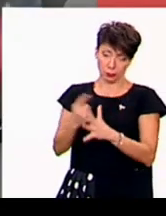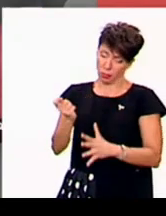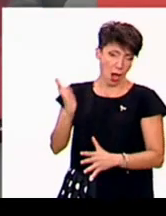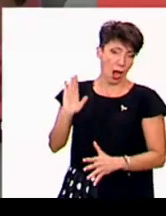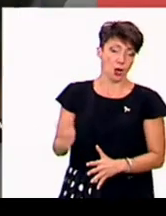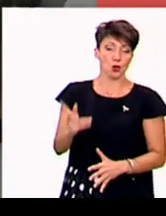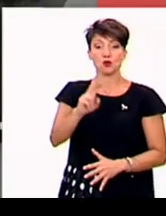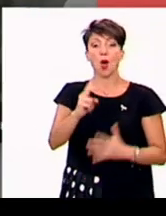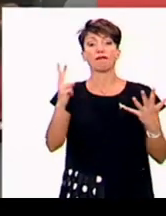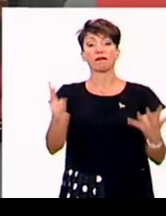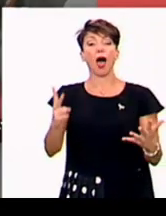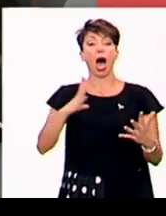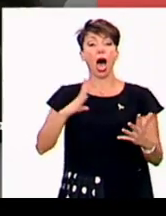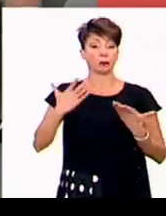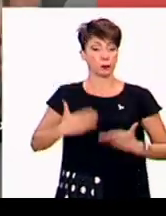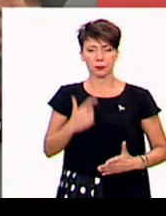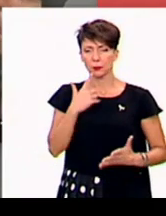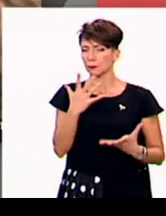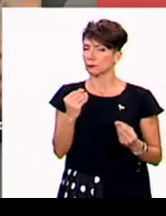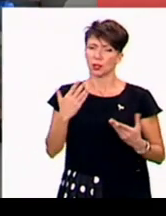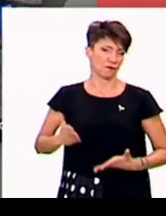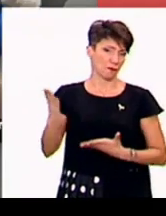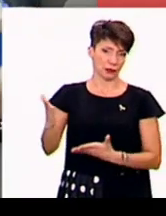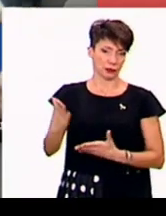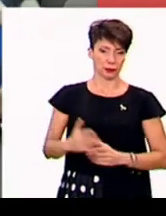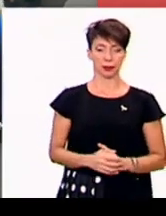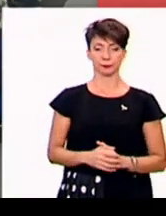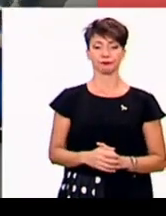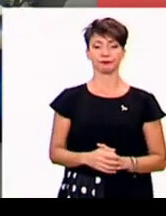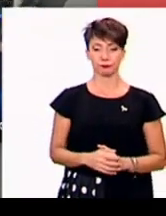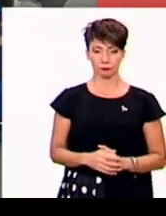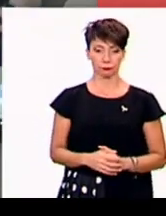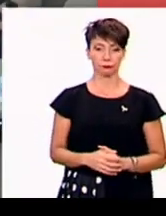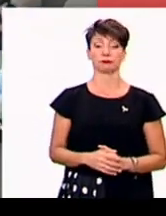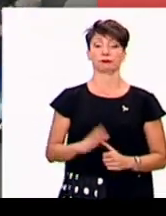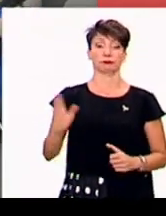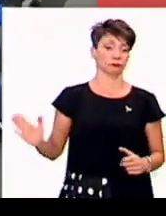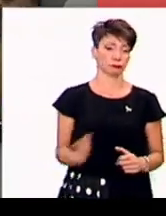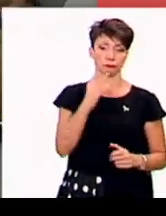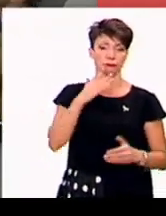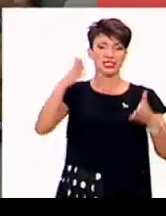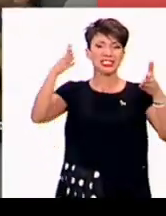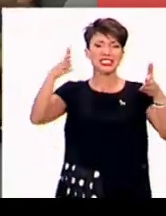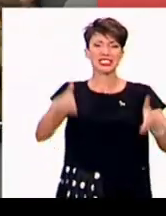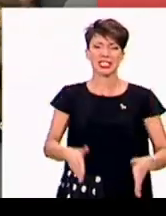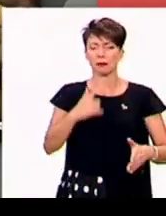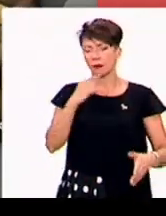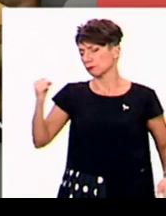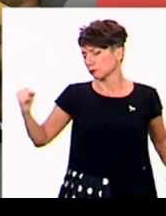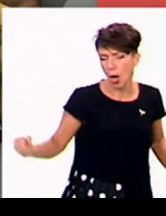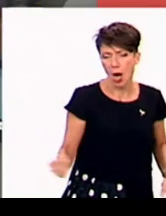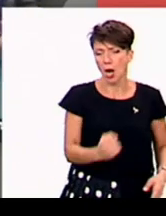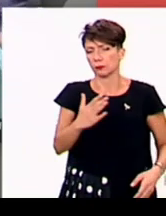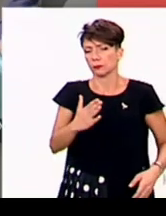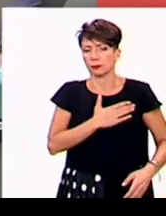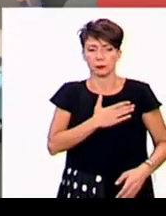27 άνθρωποι χάνουν τη ζωή τους, δεκάδες τραυματίζονται. Αβάσταχτος ο πόνος στις κηδείες που έπονται, καθώς στον κατάλογο